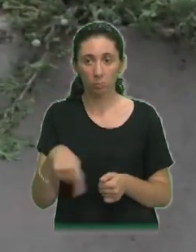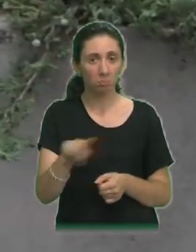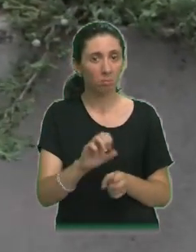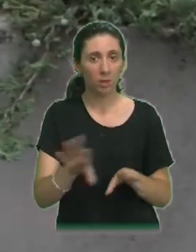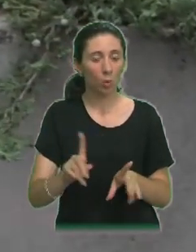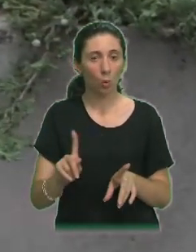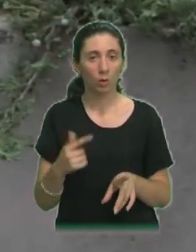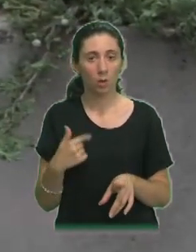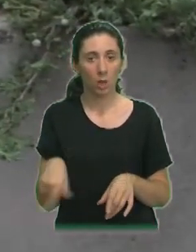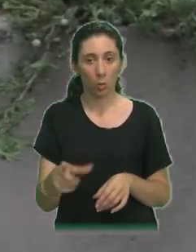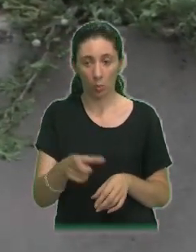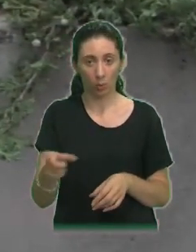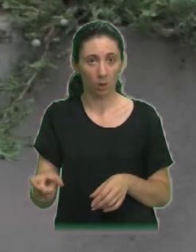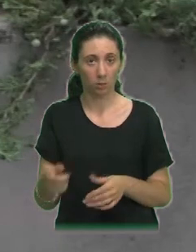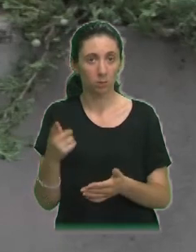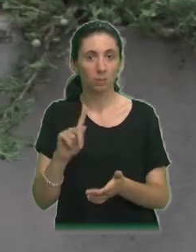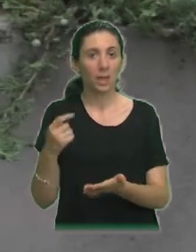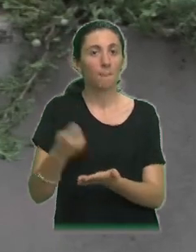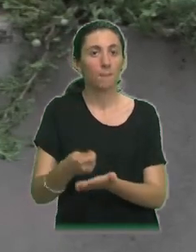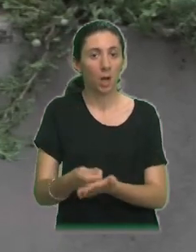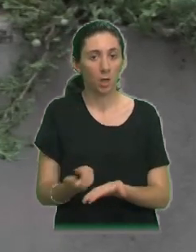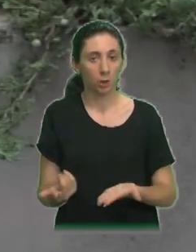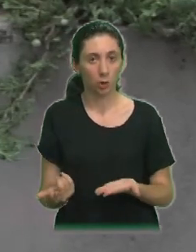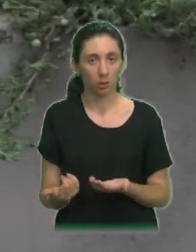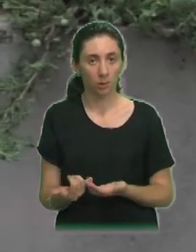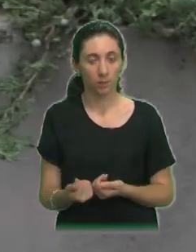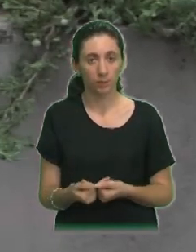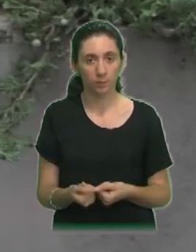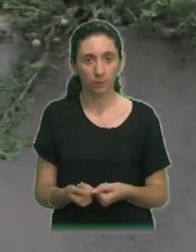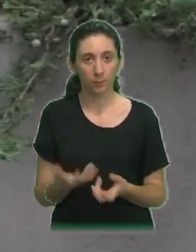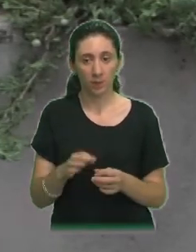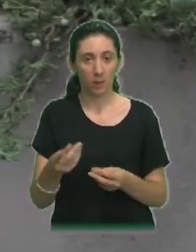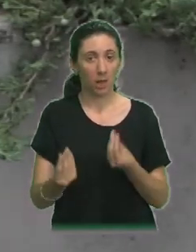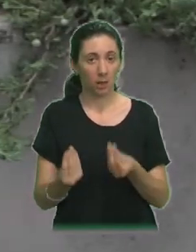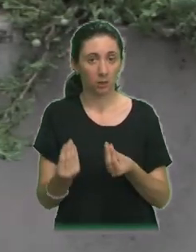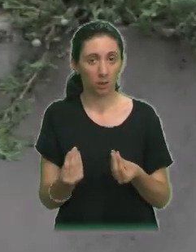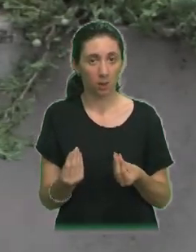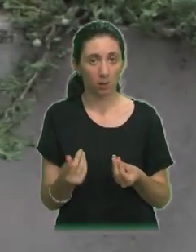ljubavi prema sportu i niko nije od nas plaćen